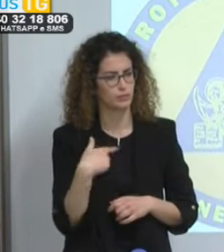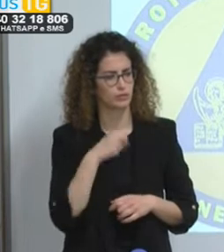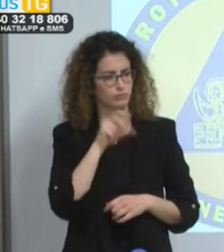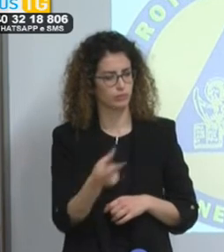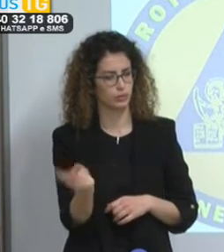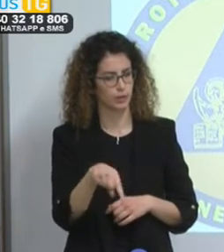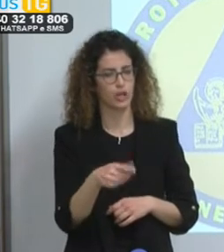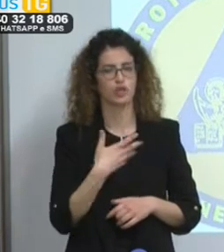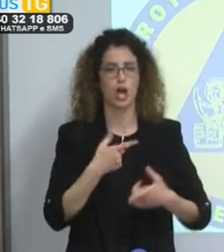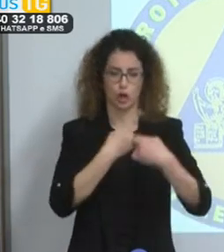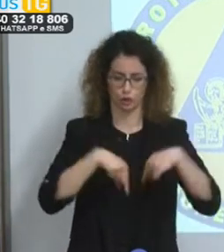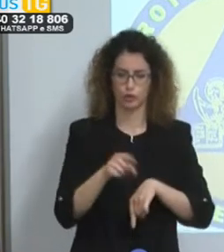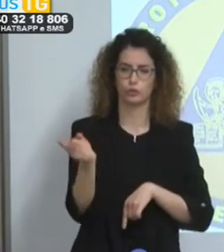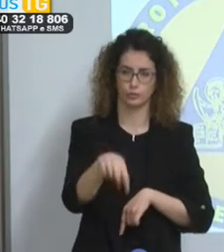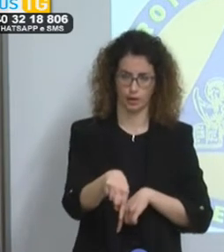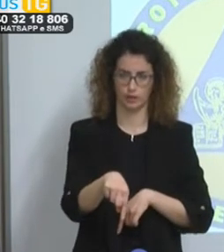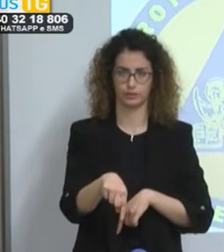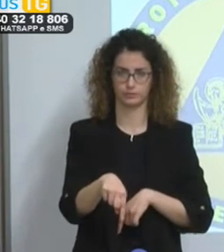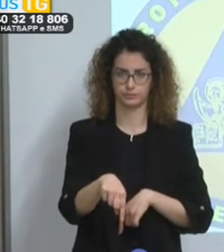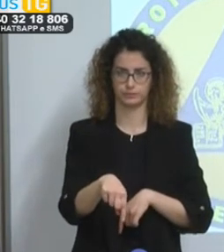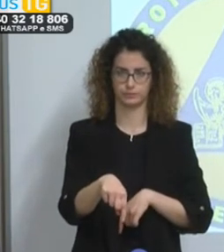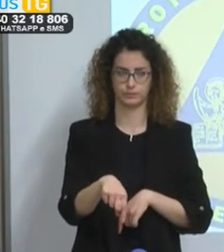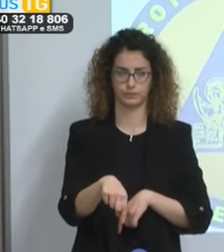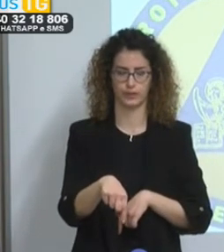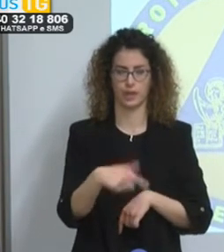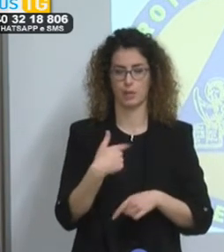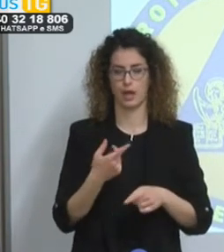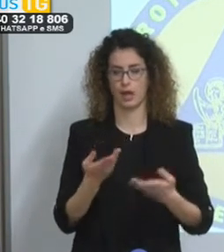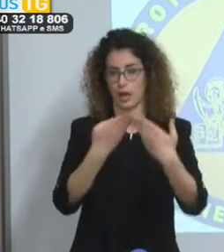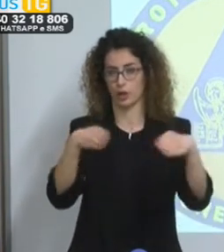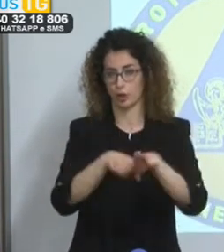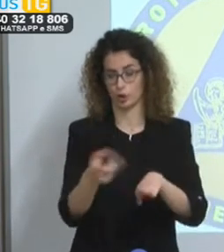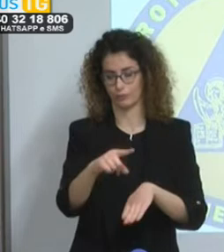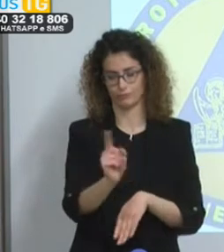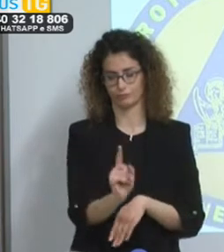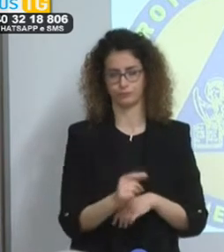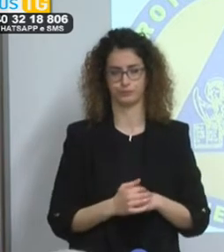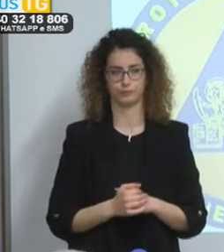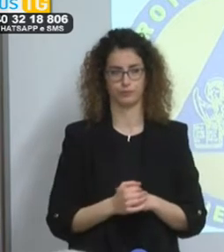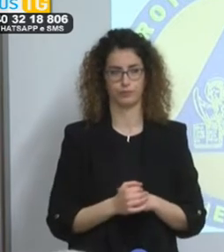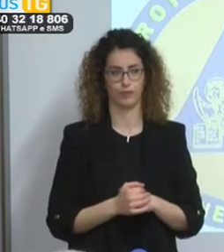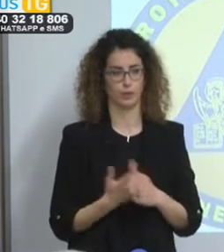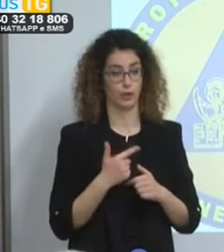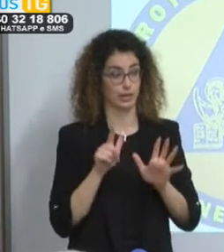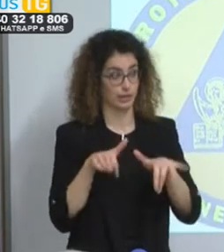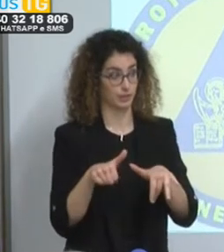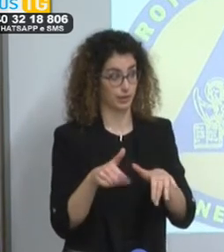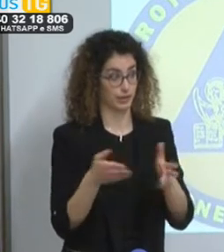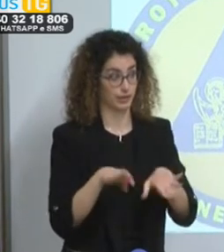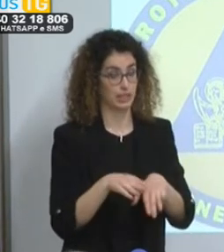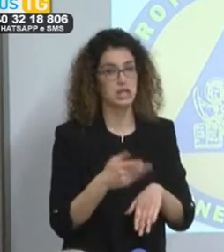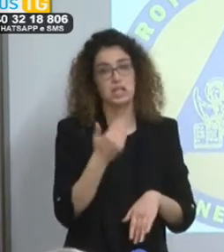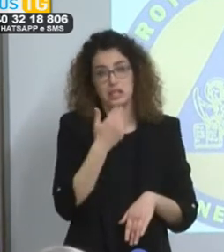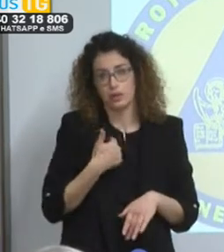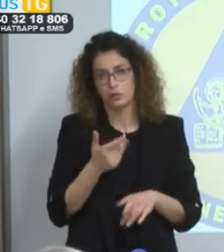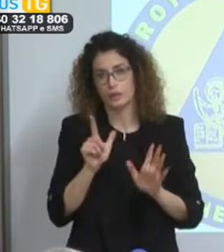Ci sono delle riunioni anche domani, però non si chiude domani. E neanche in settimana, forse in settimana. Secondo